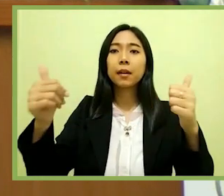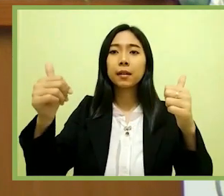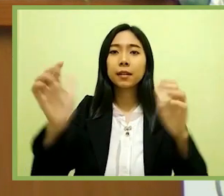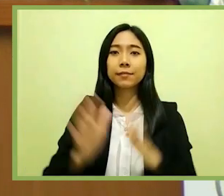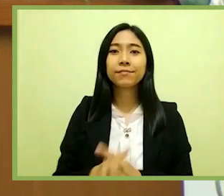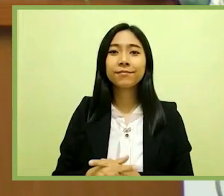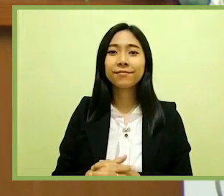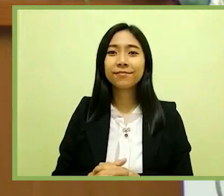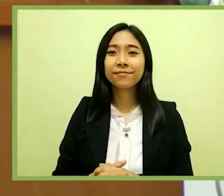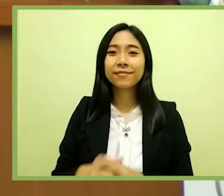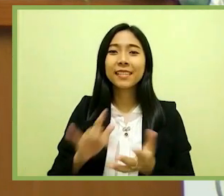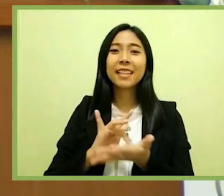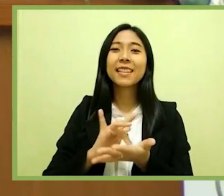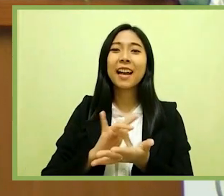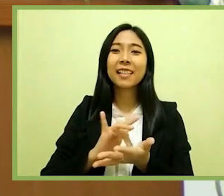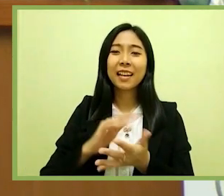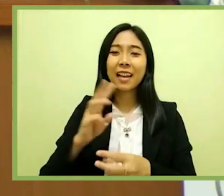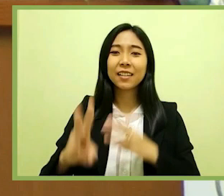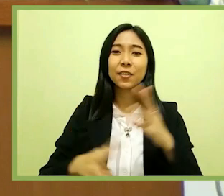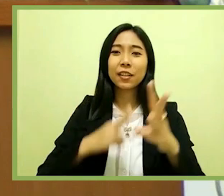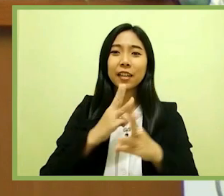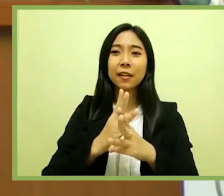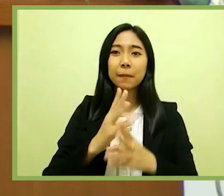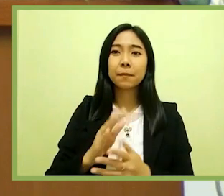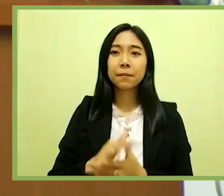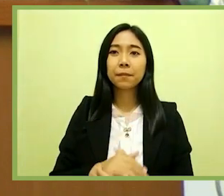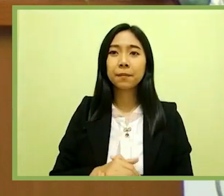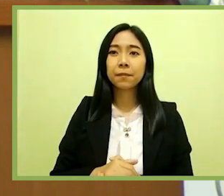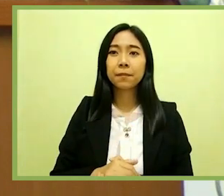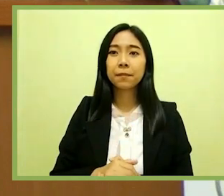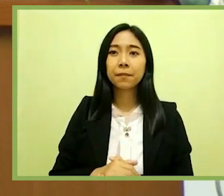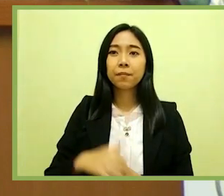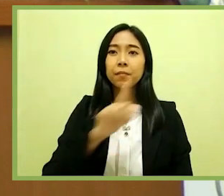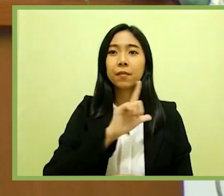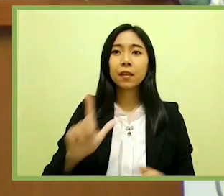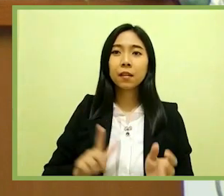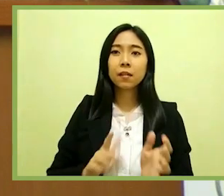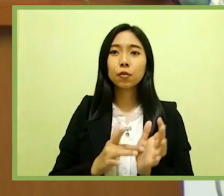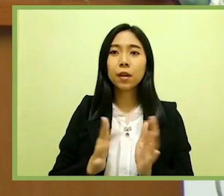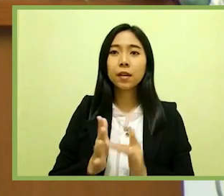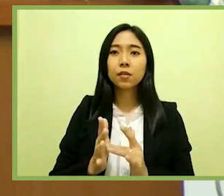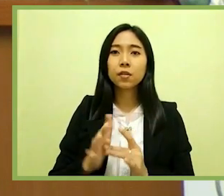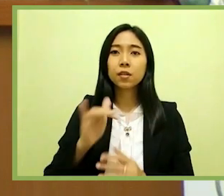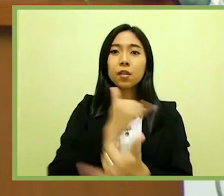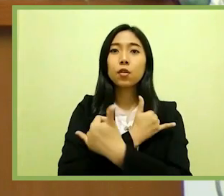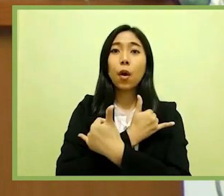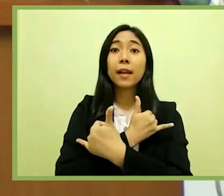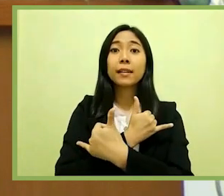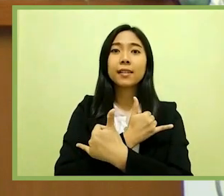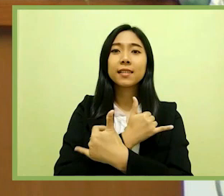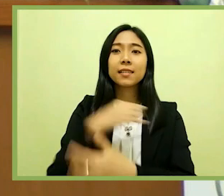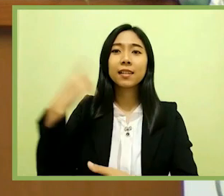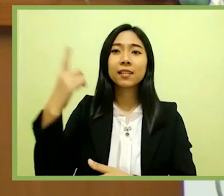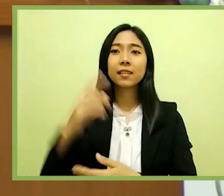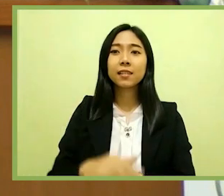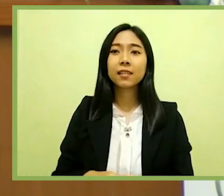pekerjaan-pekerjaan Allah di tengah dunia. Tuhan Yesus Kristus dalam Injil Yohanes yang tadi kita baca